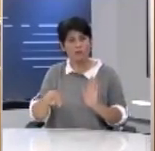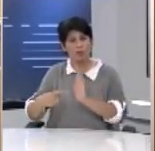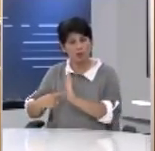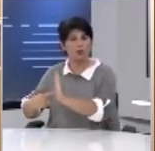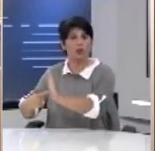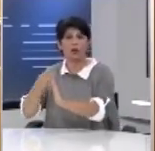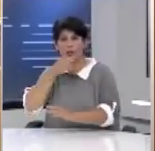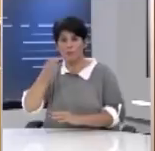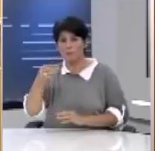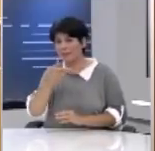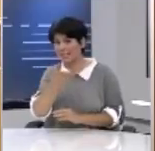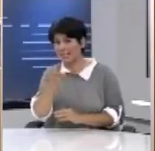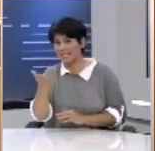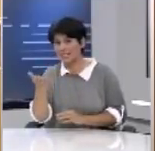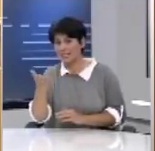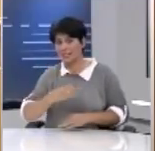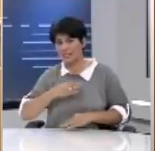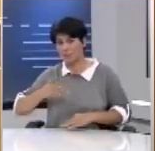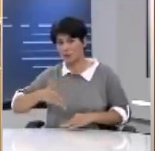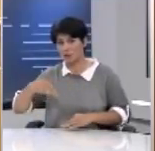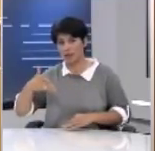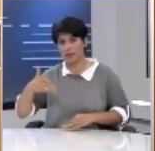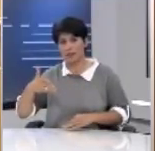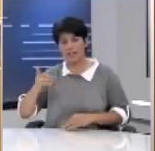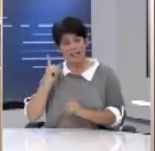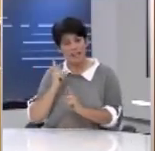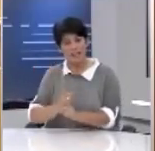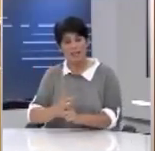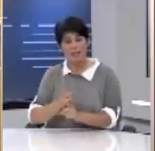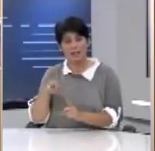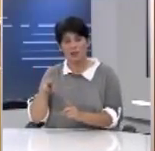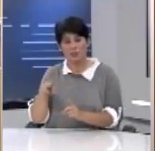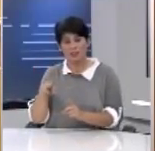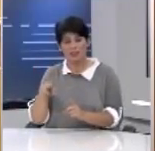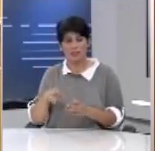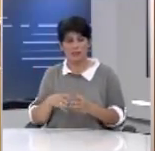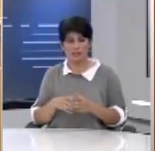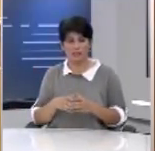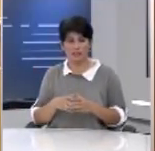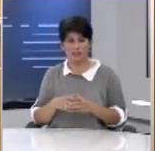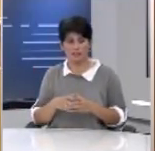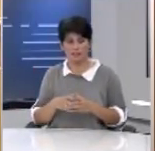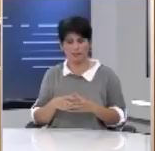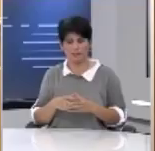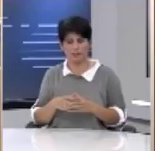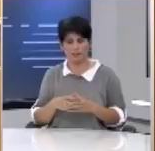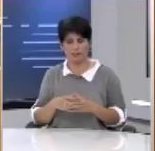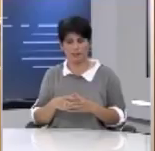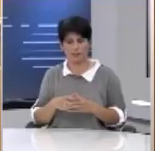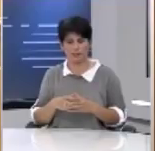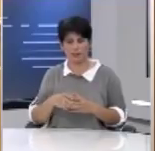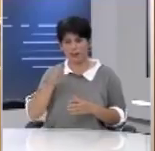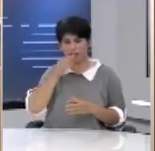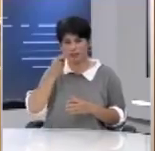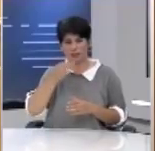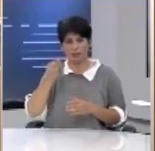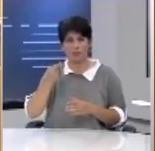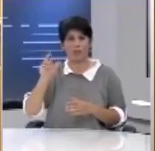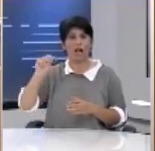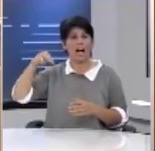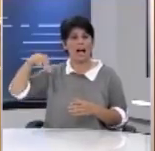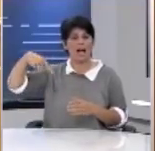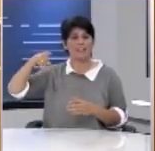εκπέμψατε εσείς ιδιαίτερα σε ό,τι αφορά την αναφορά, σε ό,τι αφορά την αναφορά σας στον